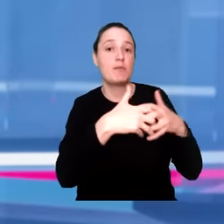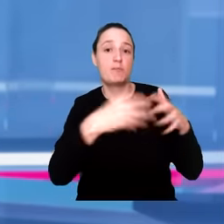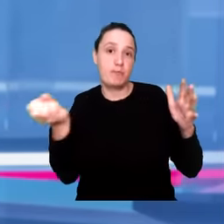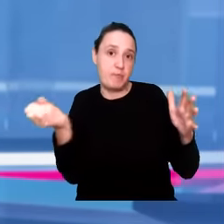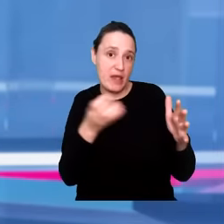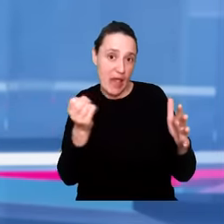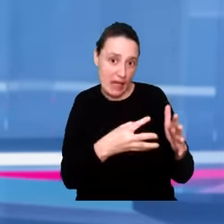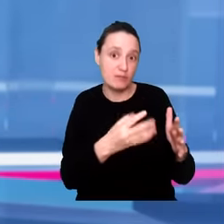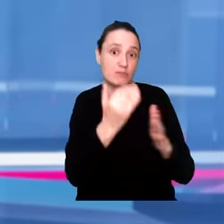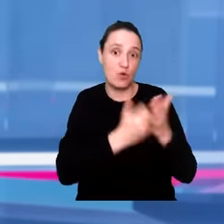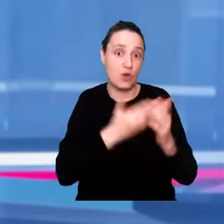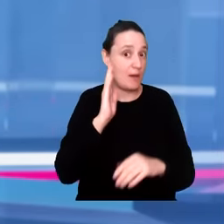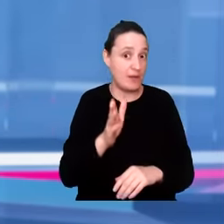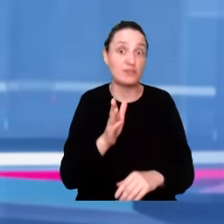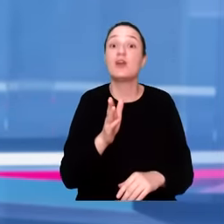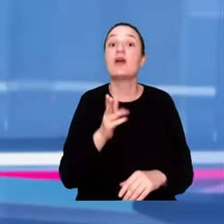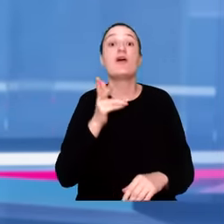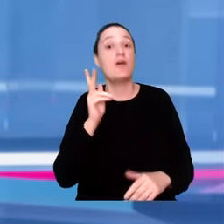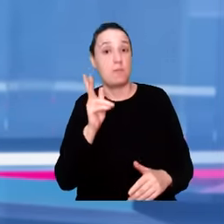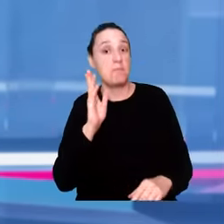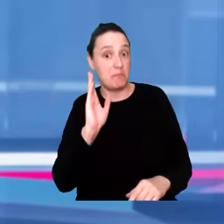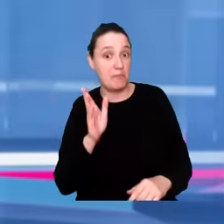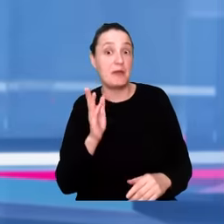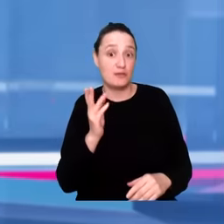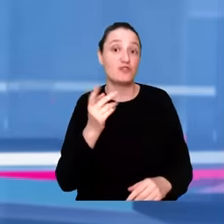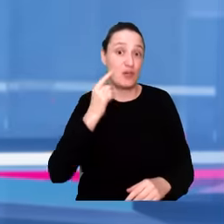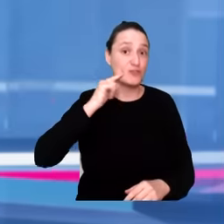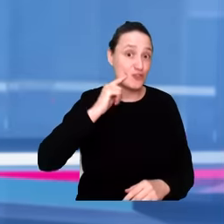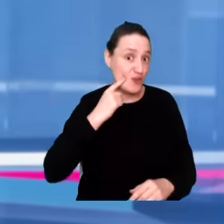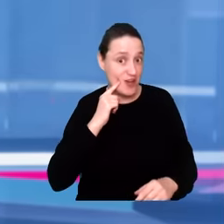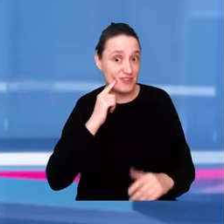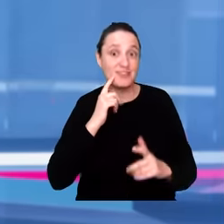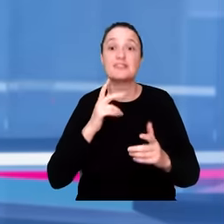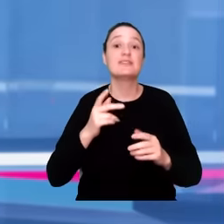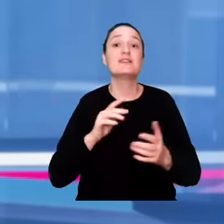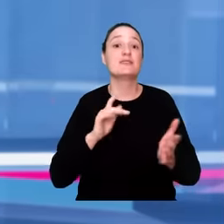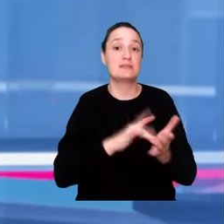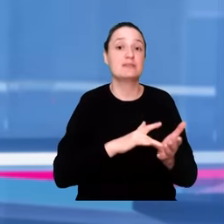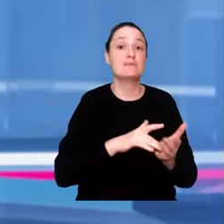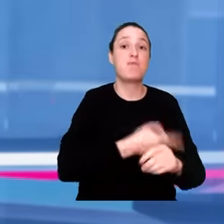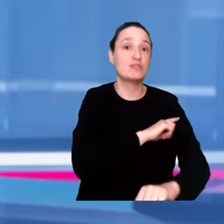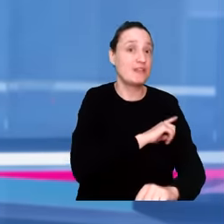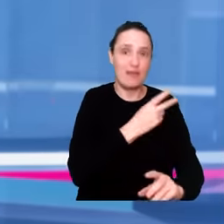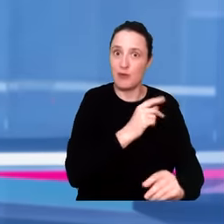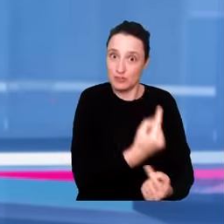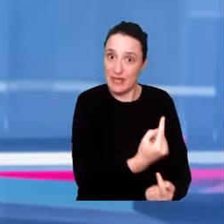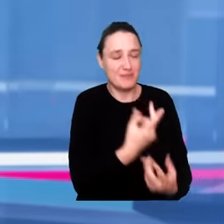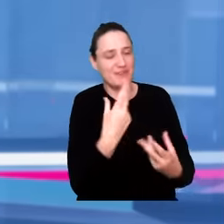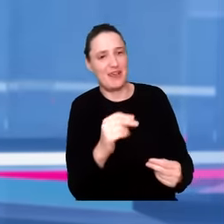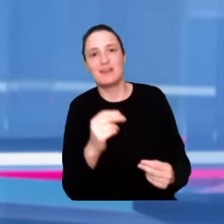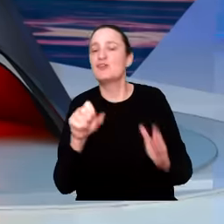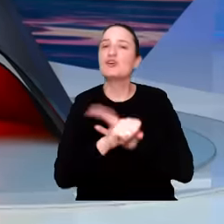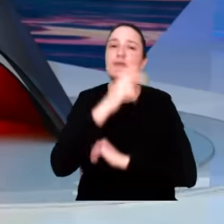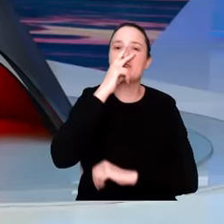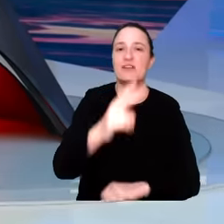piachem, a będzie sypał taki jeden dowcipniś z Poznania, ale nie tylko on, więc proszę z nami być. Do zobaczenia.